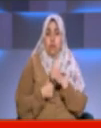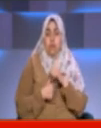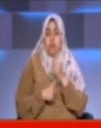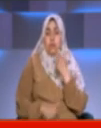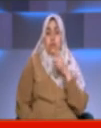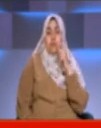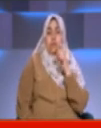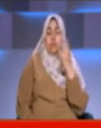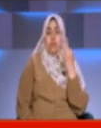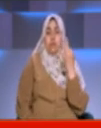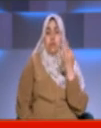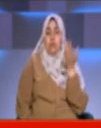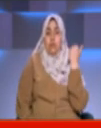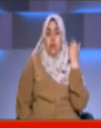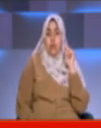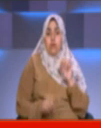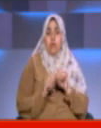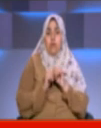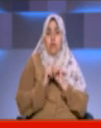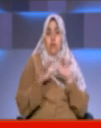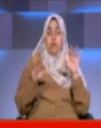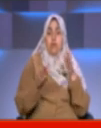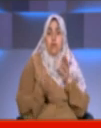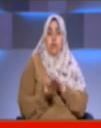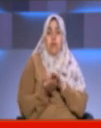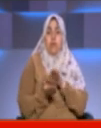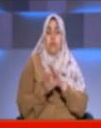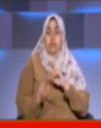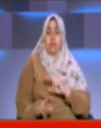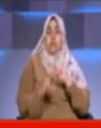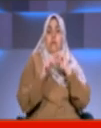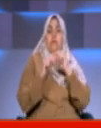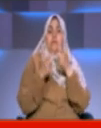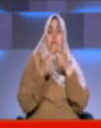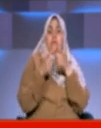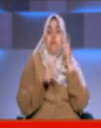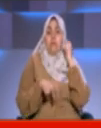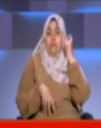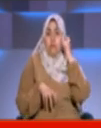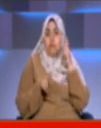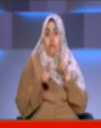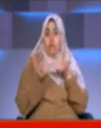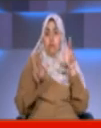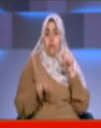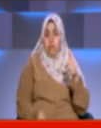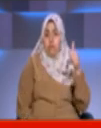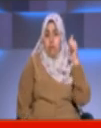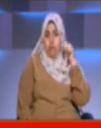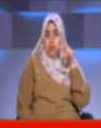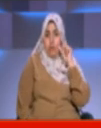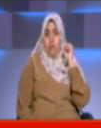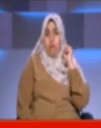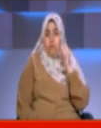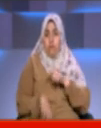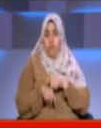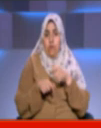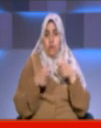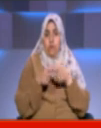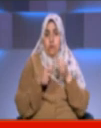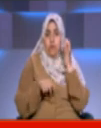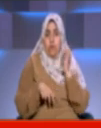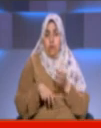شهور عندما نشرت الجزيرة نفس الفيديو لنفس الشخص في محافظتين يتظاهر في نفس الوقت. صحيح.